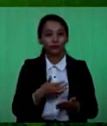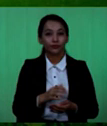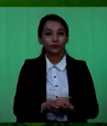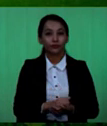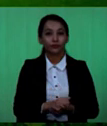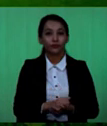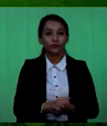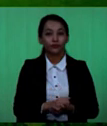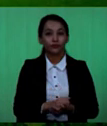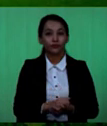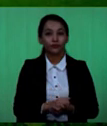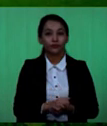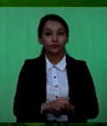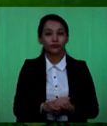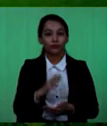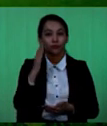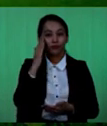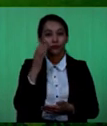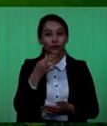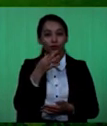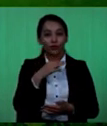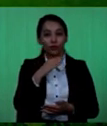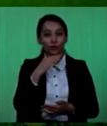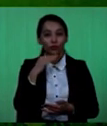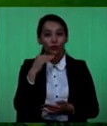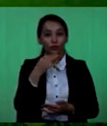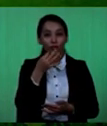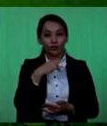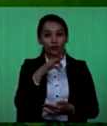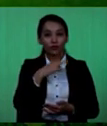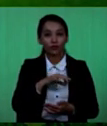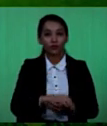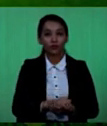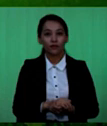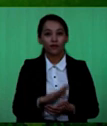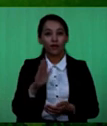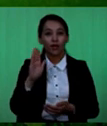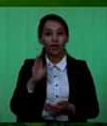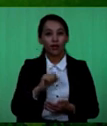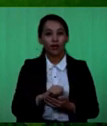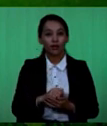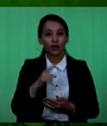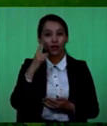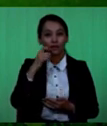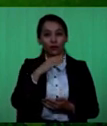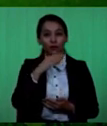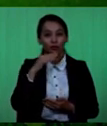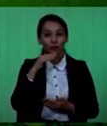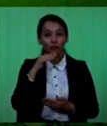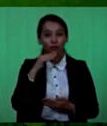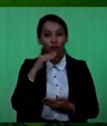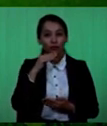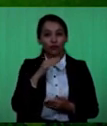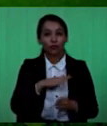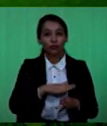suv yetishmasligi, uyqu dorilarini ko'p iste'mol qilish hamda axborot ko'pligi